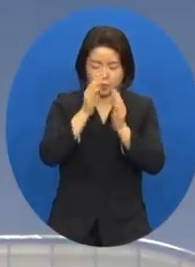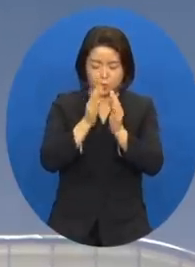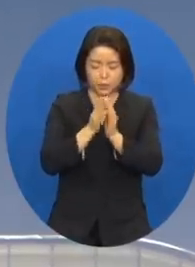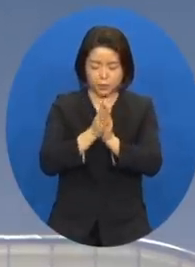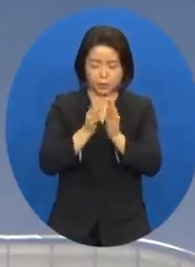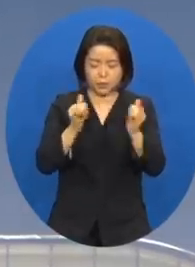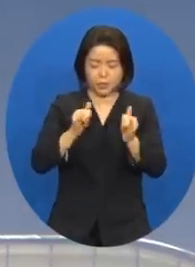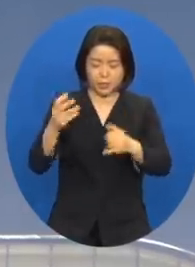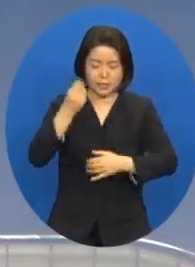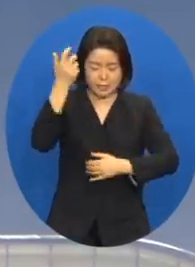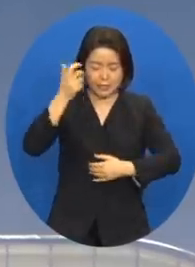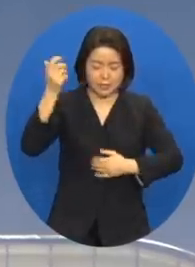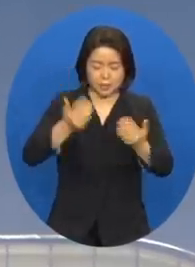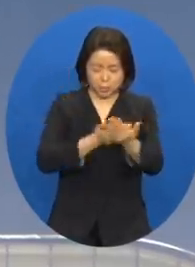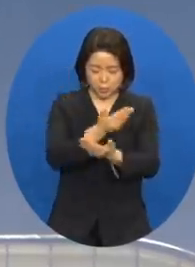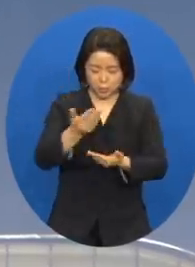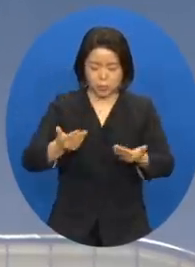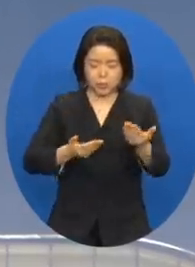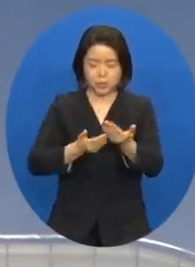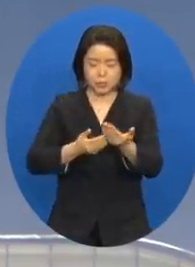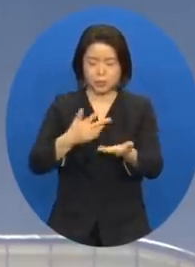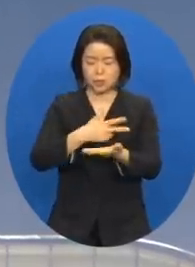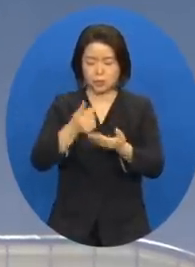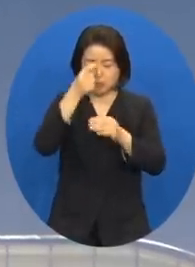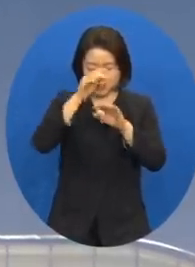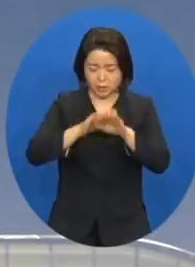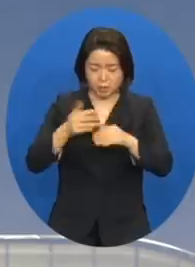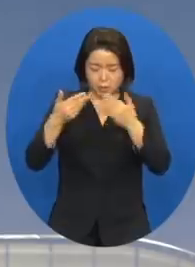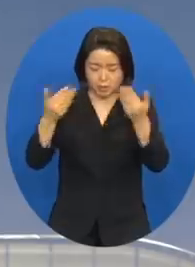교통하심이 주께 예비하는